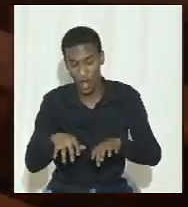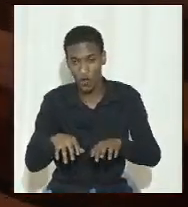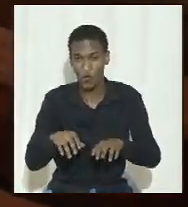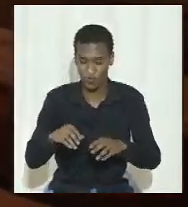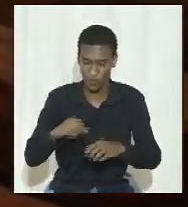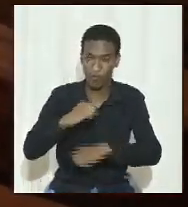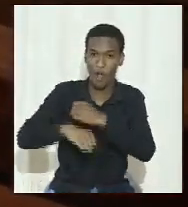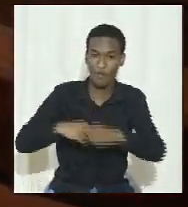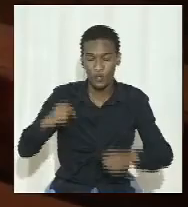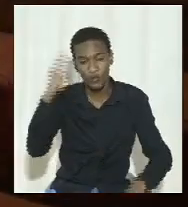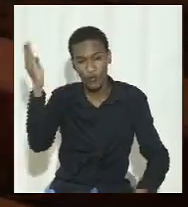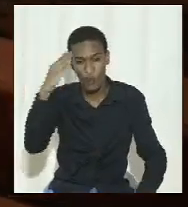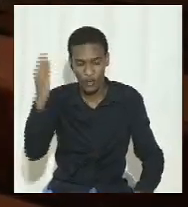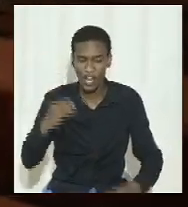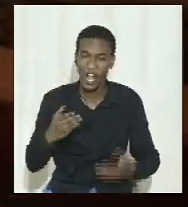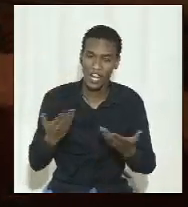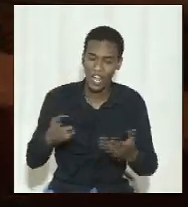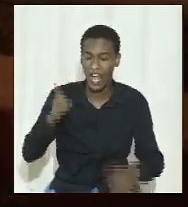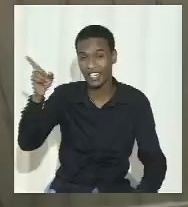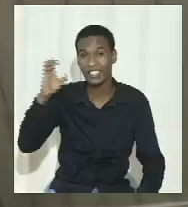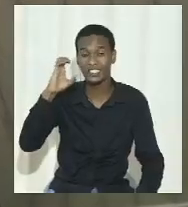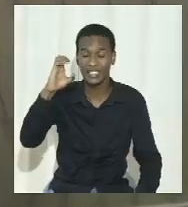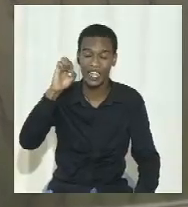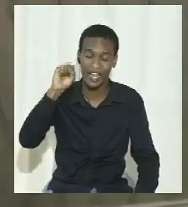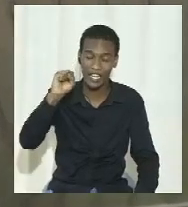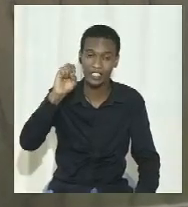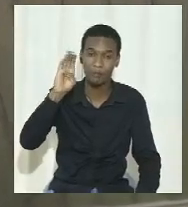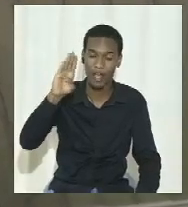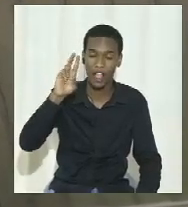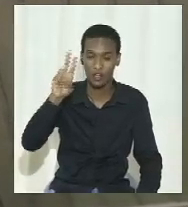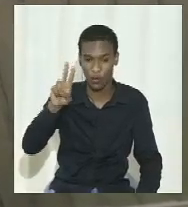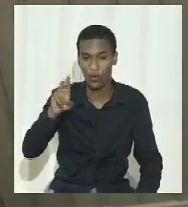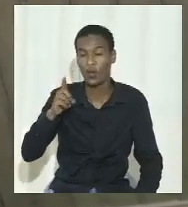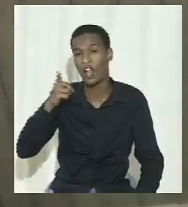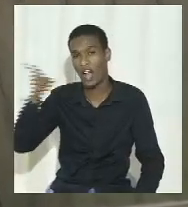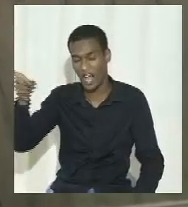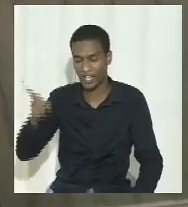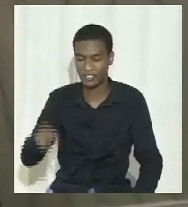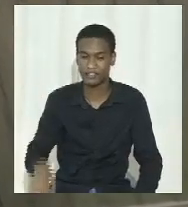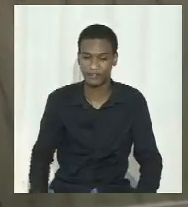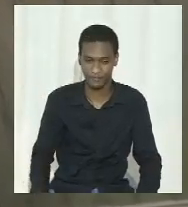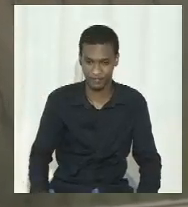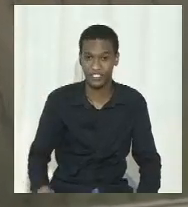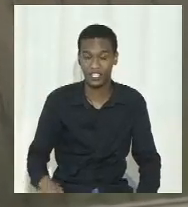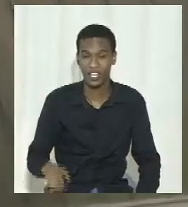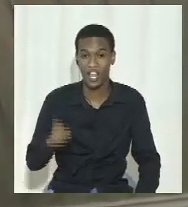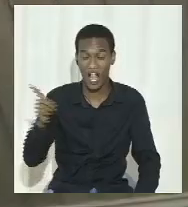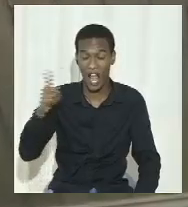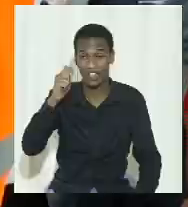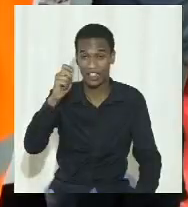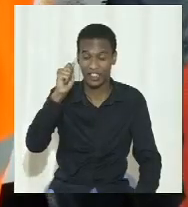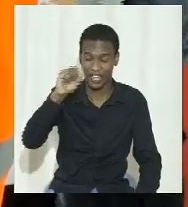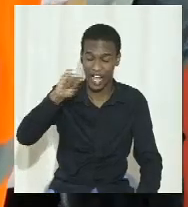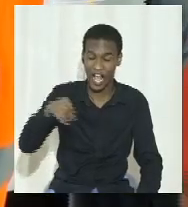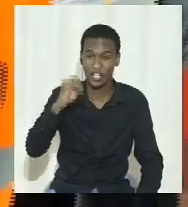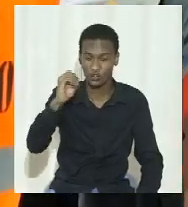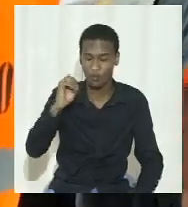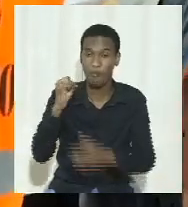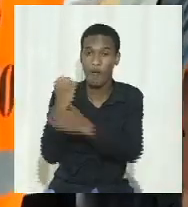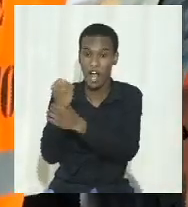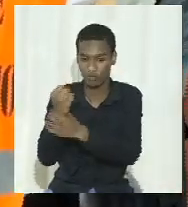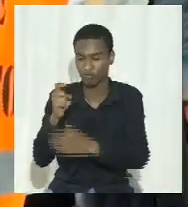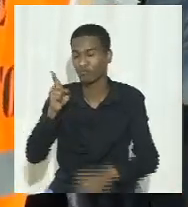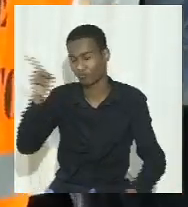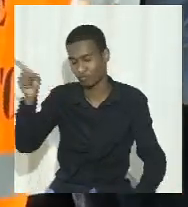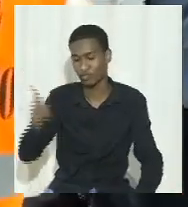ary ny CSB2 eto Tanjombato no nanaovana hetsika famendrahana fanafody faobe. Akoatra ny famendrahana